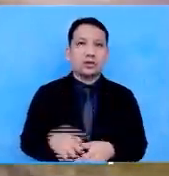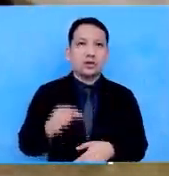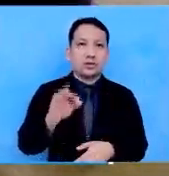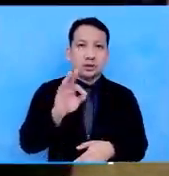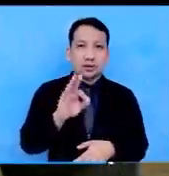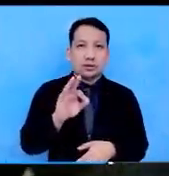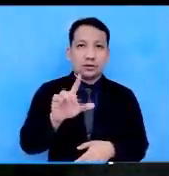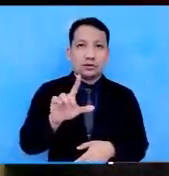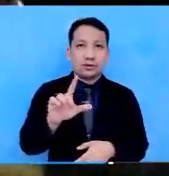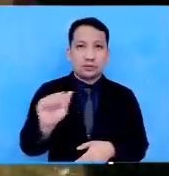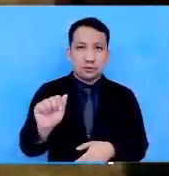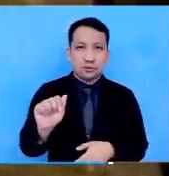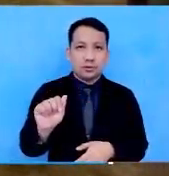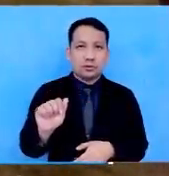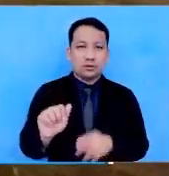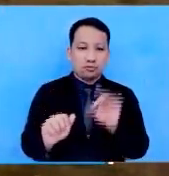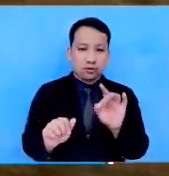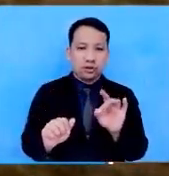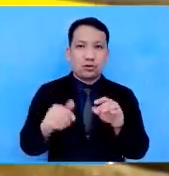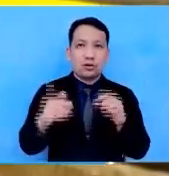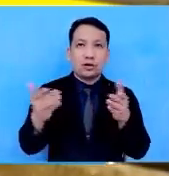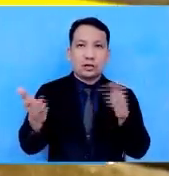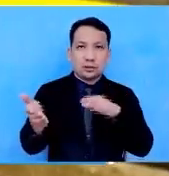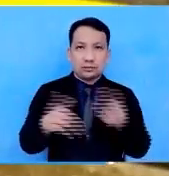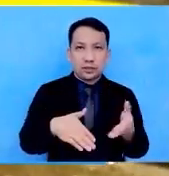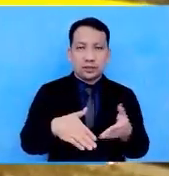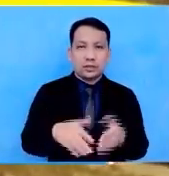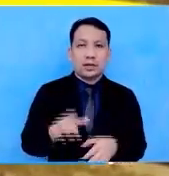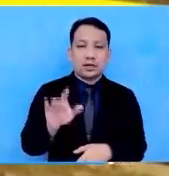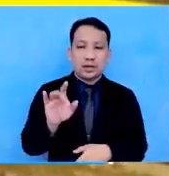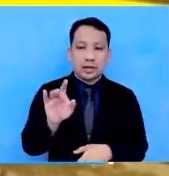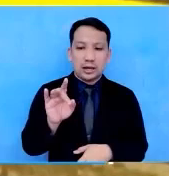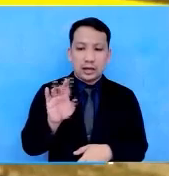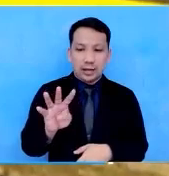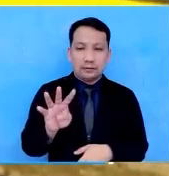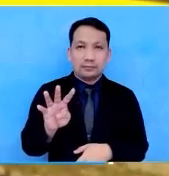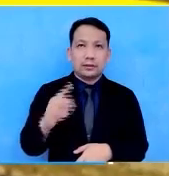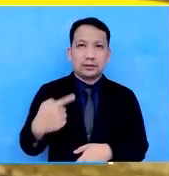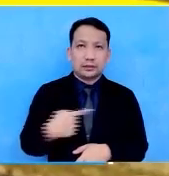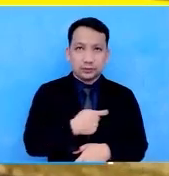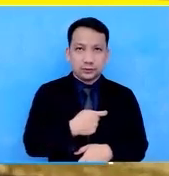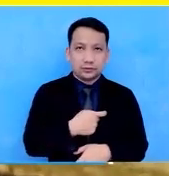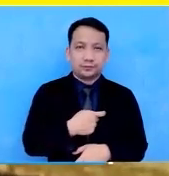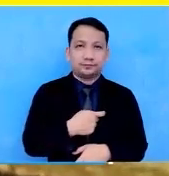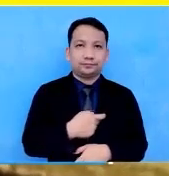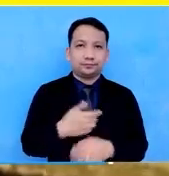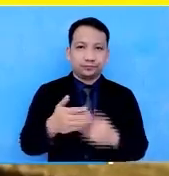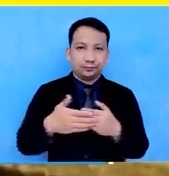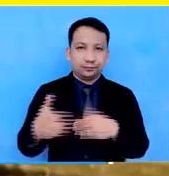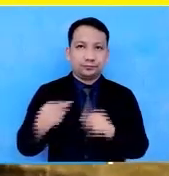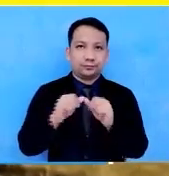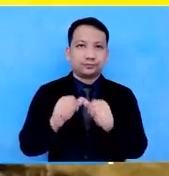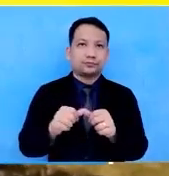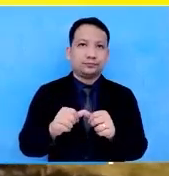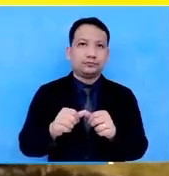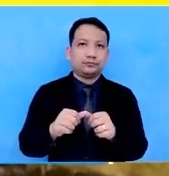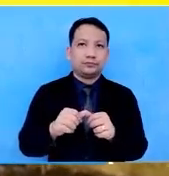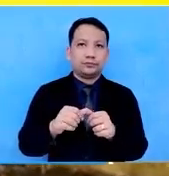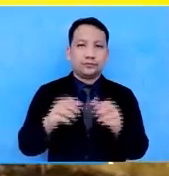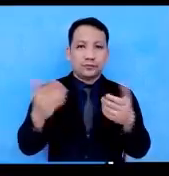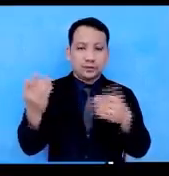hindi bababa sa 8 ang patay habang 4 ang sugatan matapos ang pamamaril sa kasagsagan ng Martin Luther King